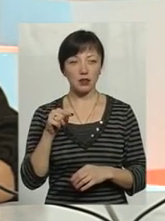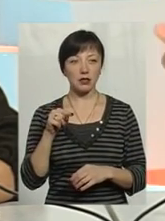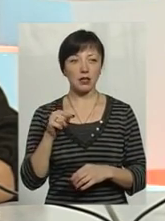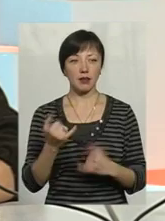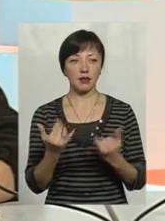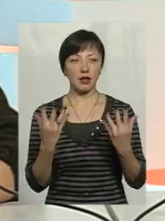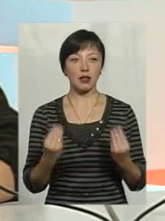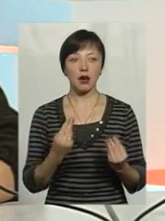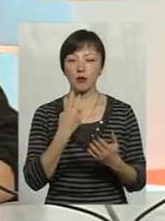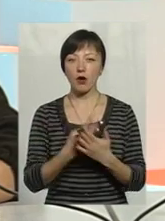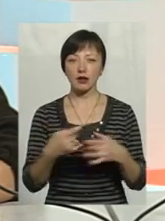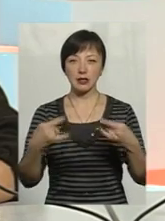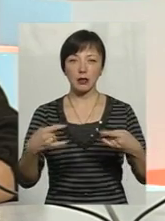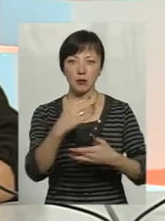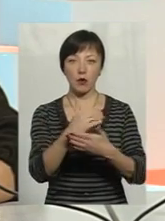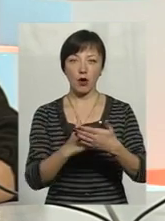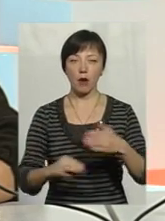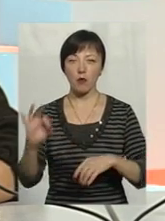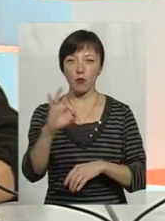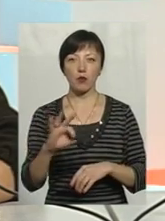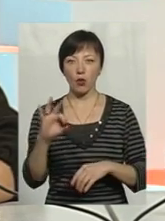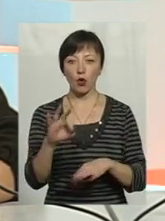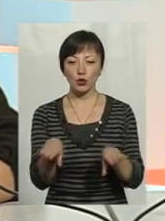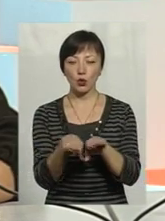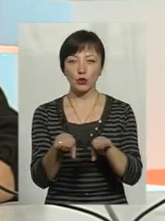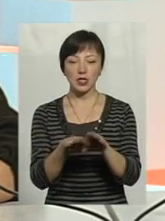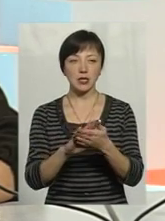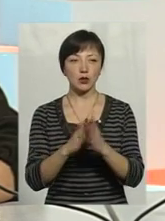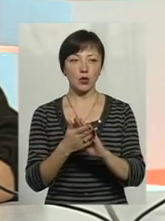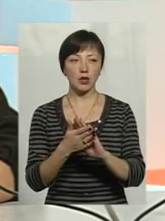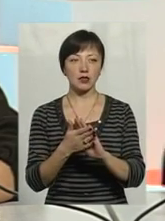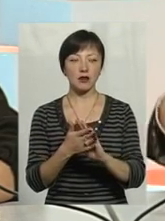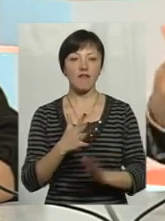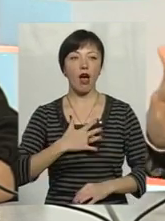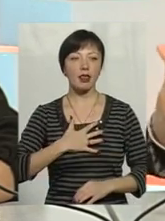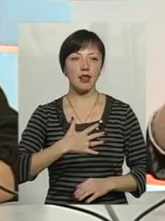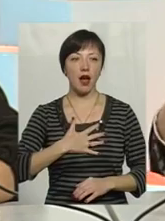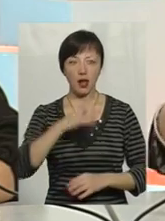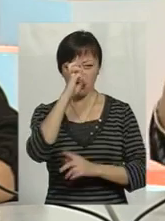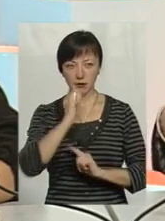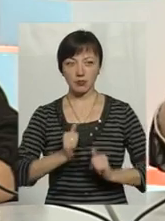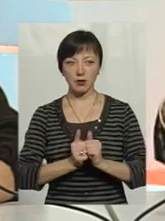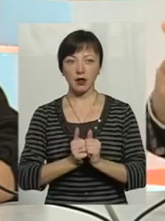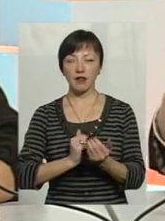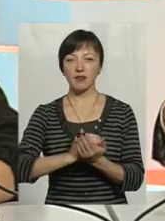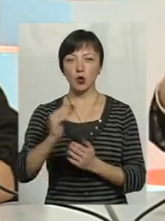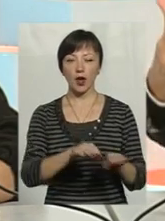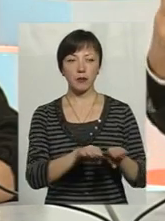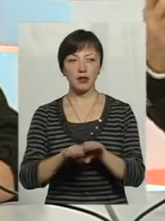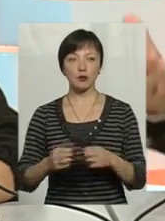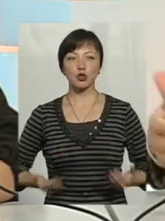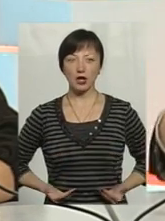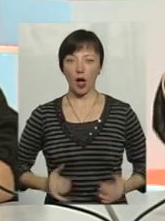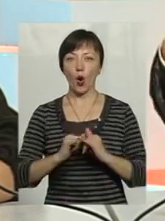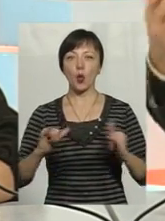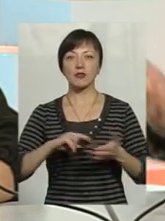на днях показували телепередачу про схожу ситуацію в Канаді. Канада – країна з високим рівнем життя, високим